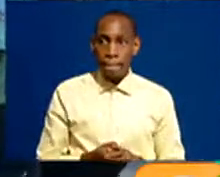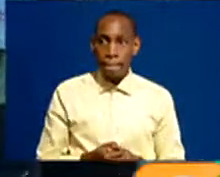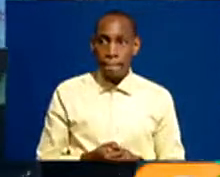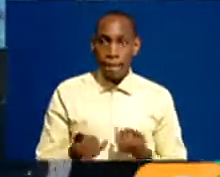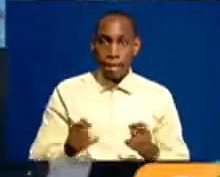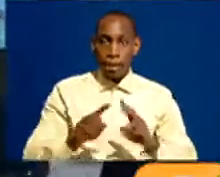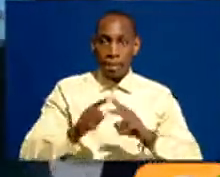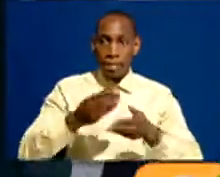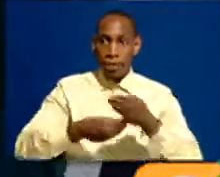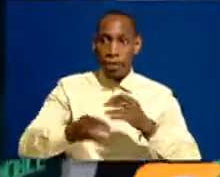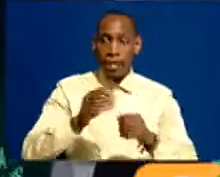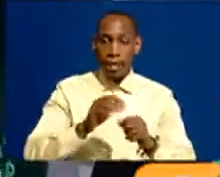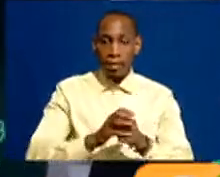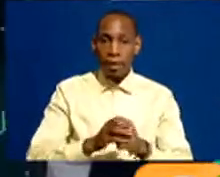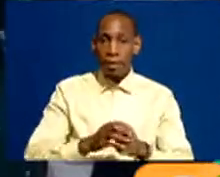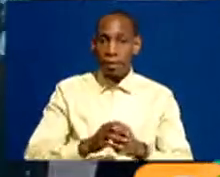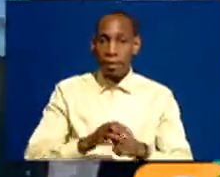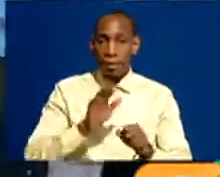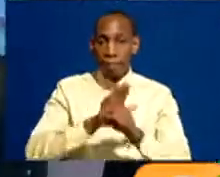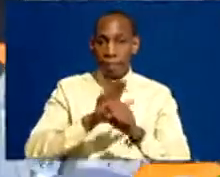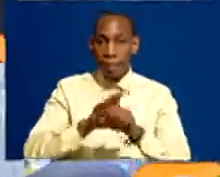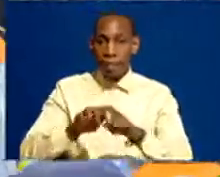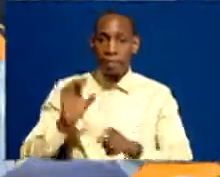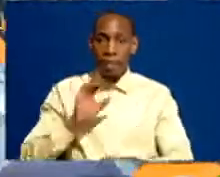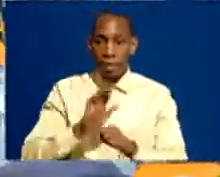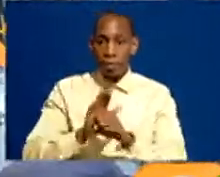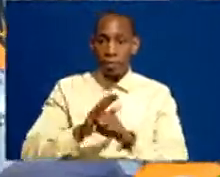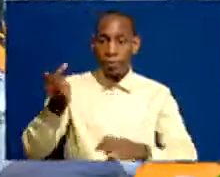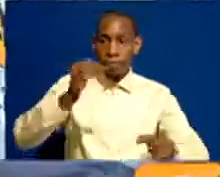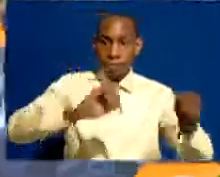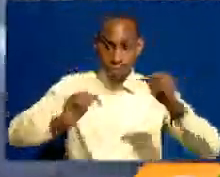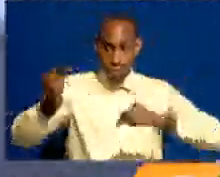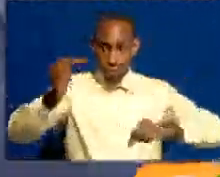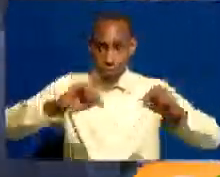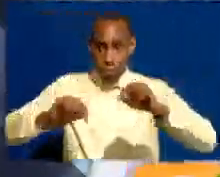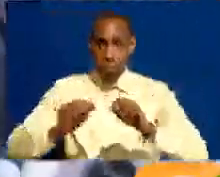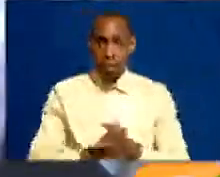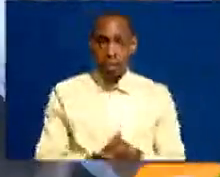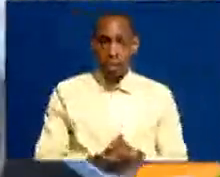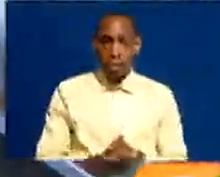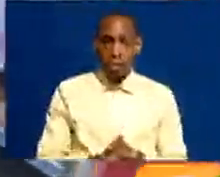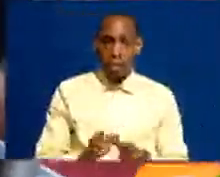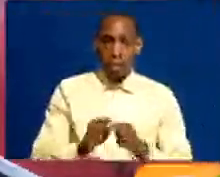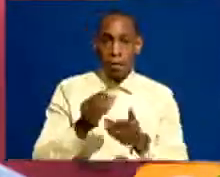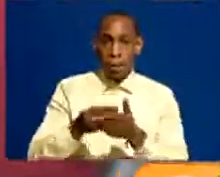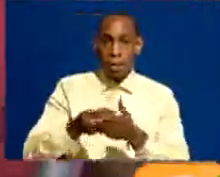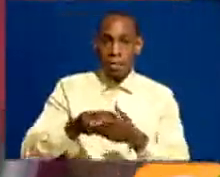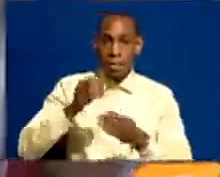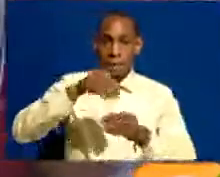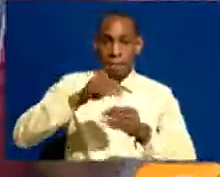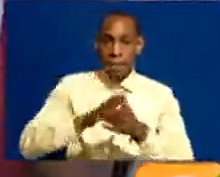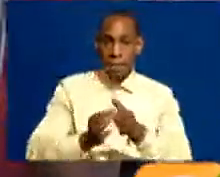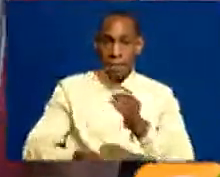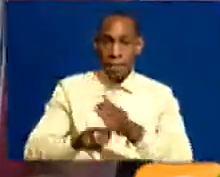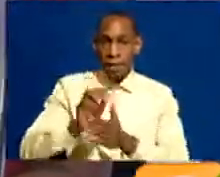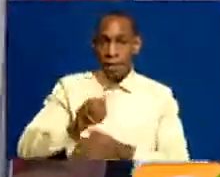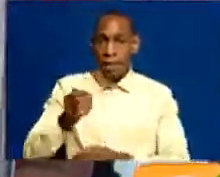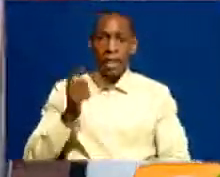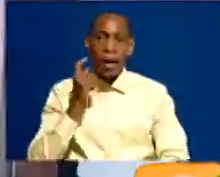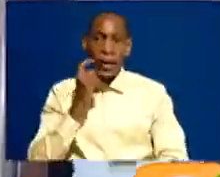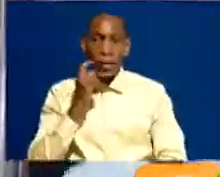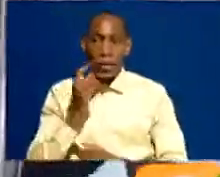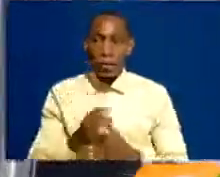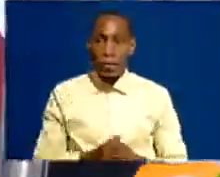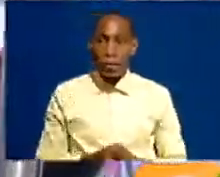nimeanza kuuza sana na customer amekuwa wengi zaidi na nimepata hela za kuongeza duka ingine moja. So nilianza na